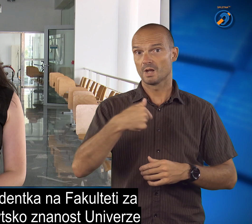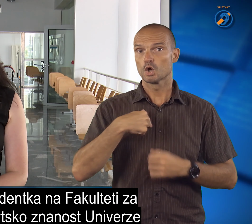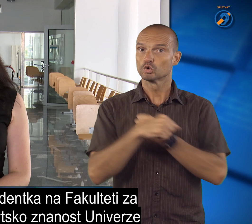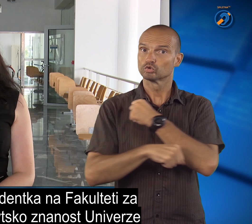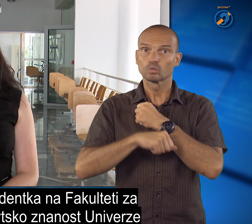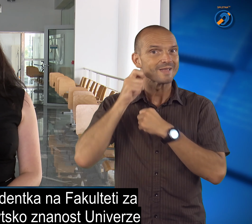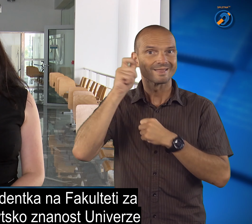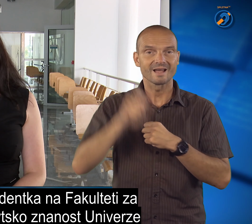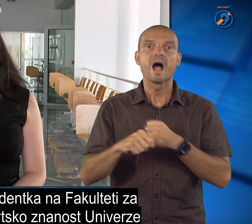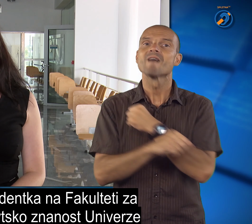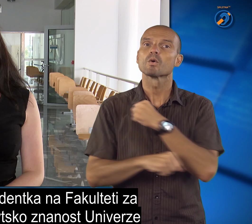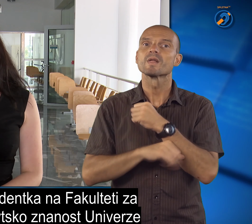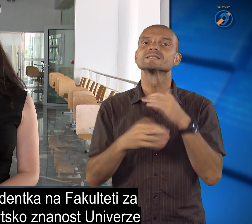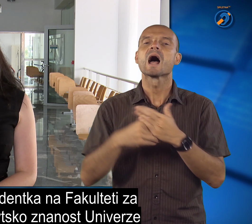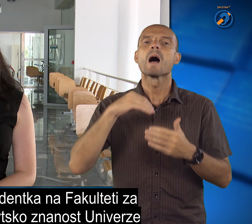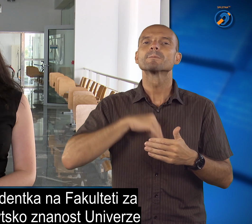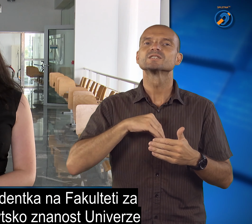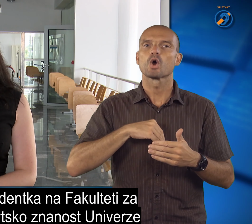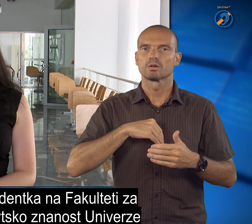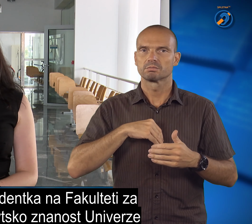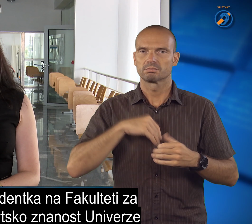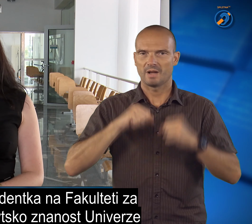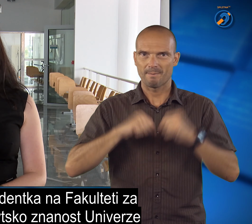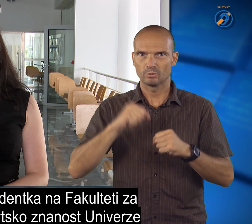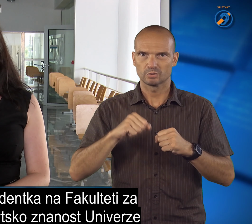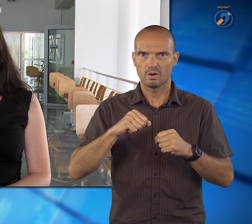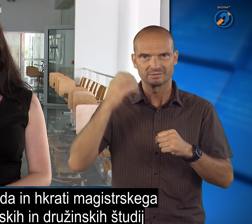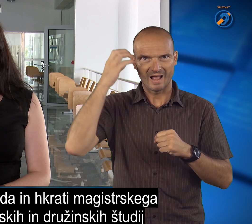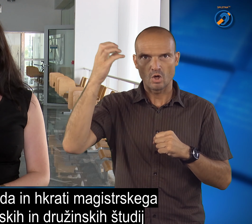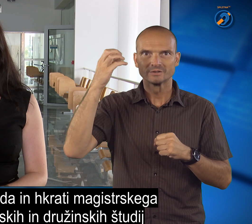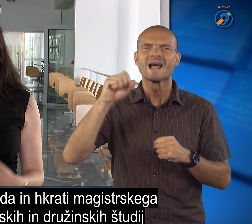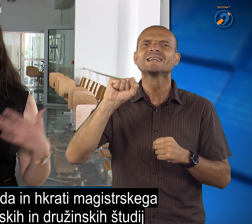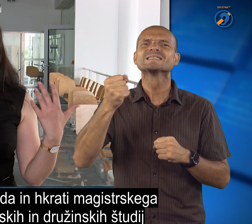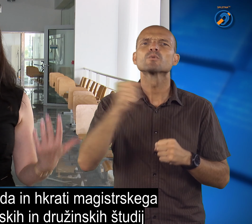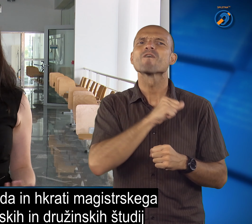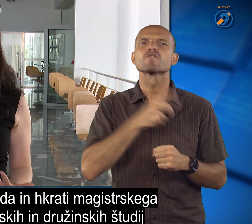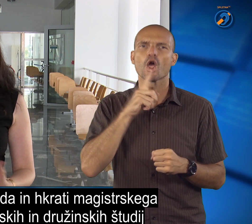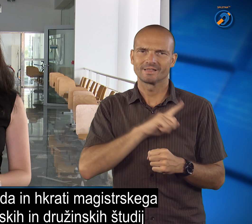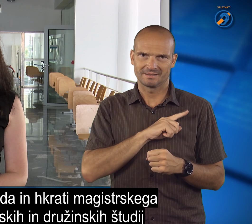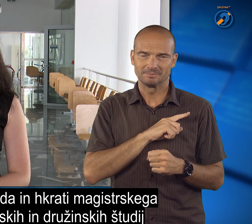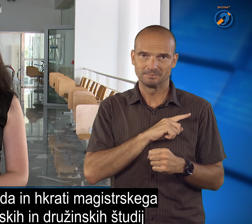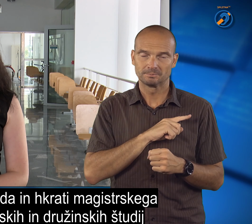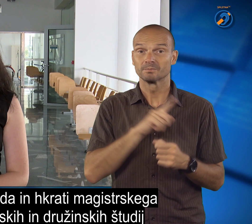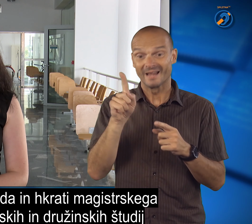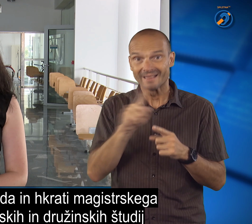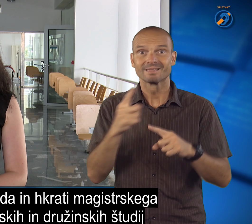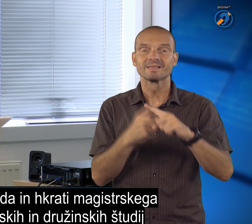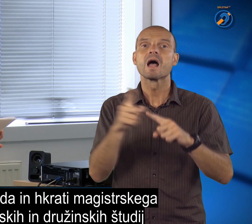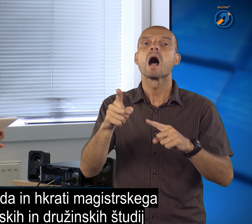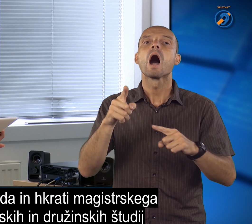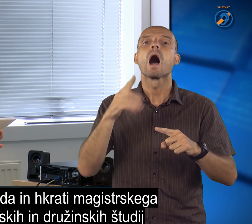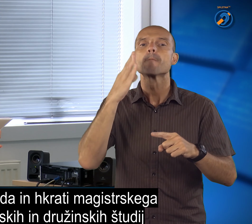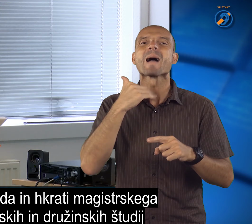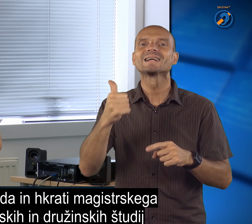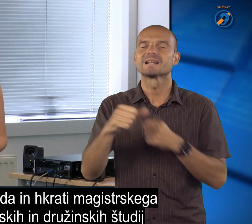Jaz sem študentka na Fakulteti za psihoterapevtsko znanost Univerze Sigmunda Freuda in hkrati zdaj na magistrskem